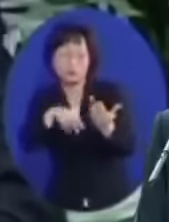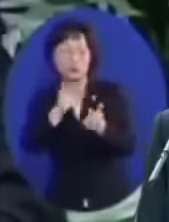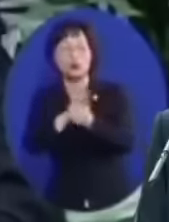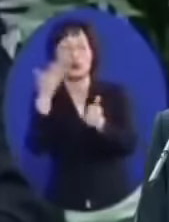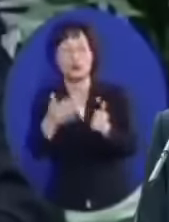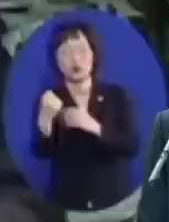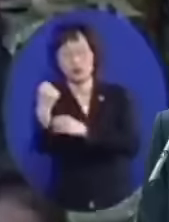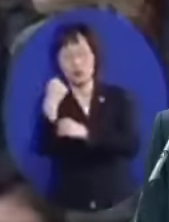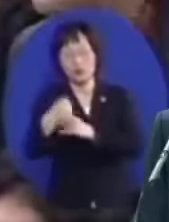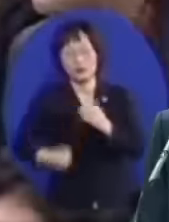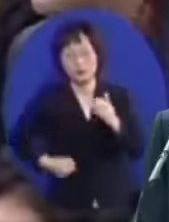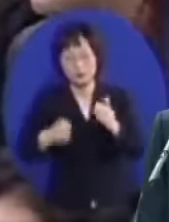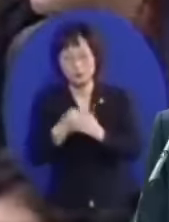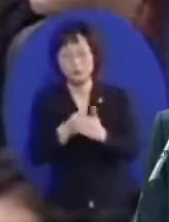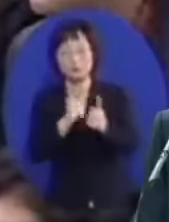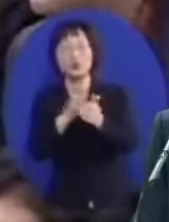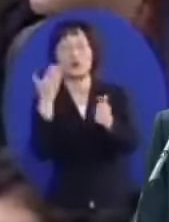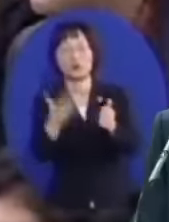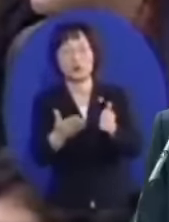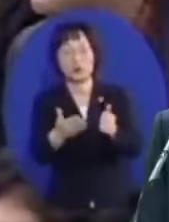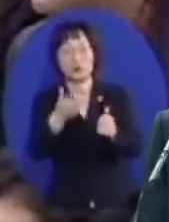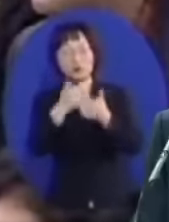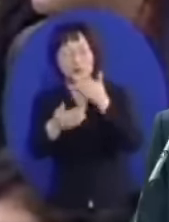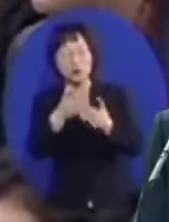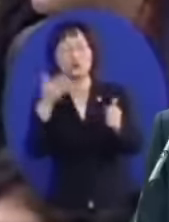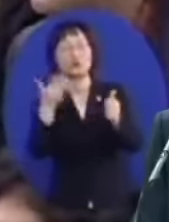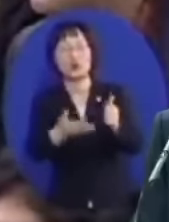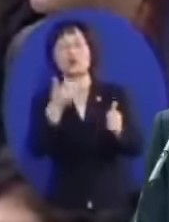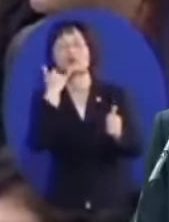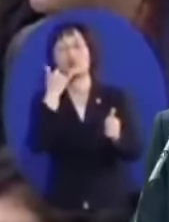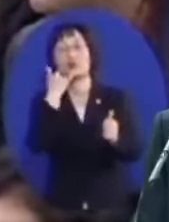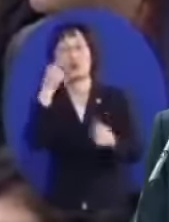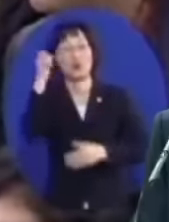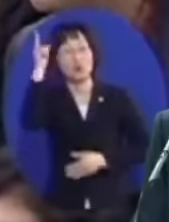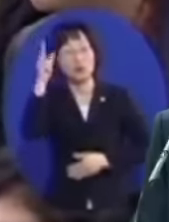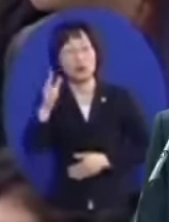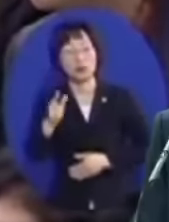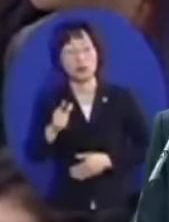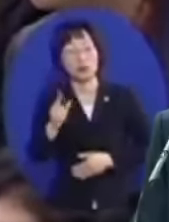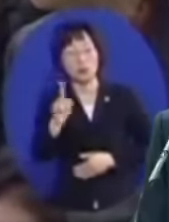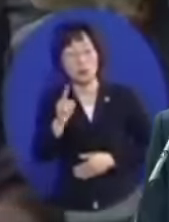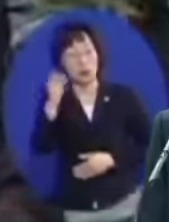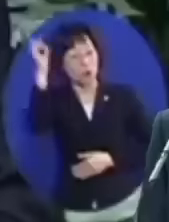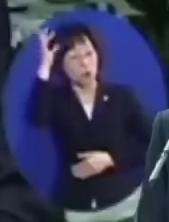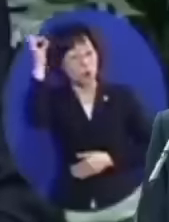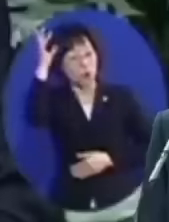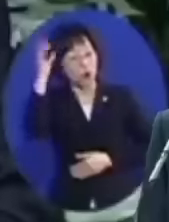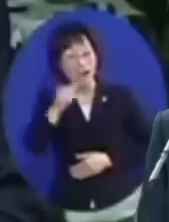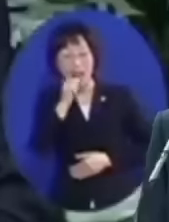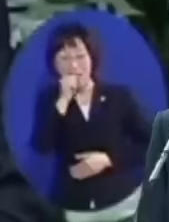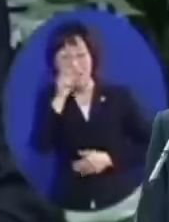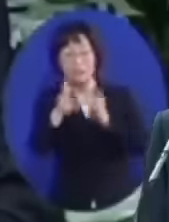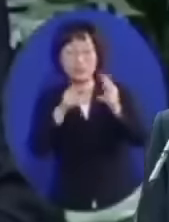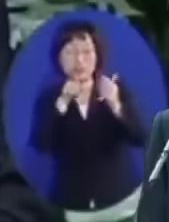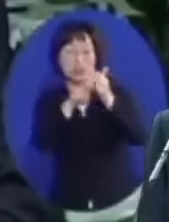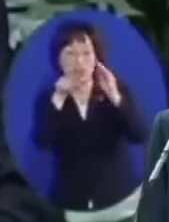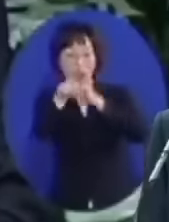용기와 힘을 얻게 해주고, 방문 체험도 좋습니다. 훌륭한 포항제철 같은 것도 가보고,